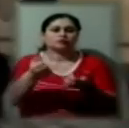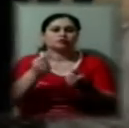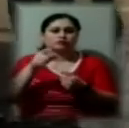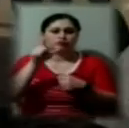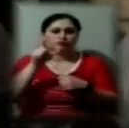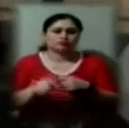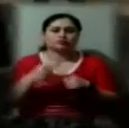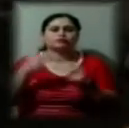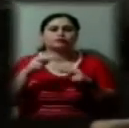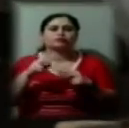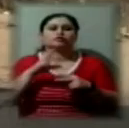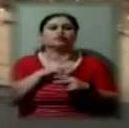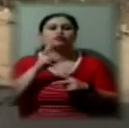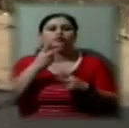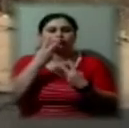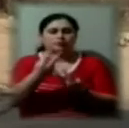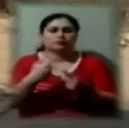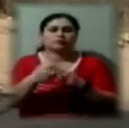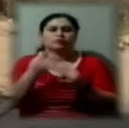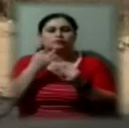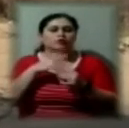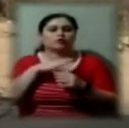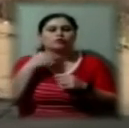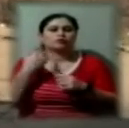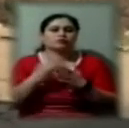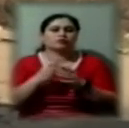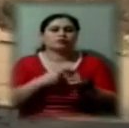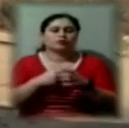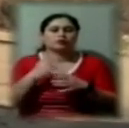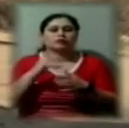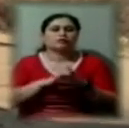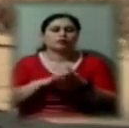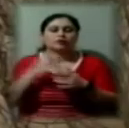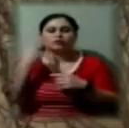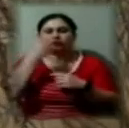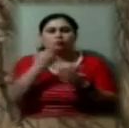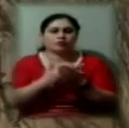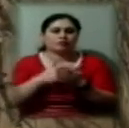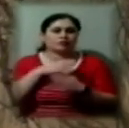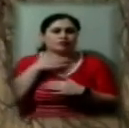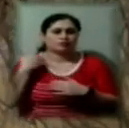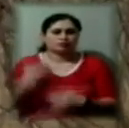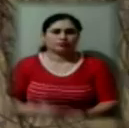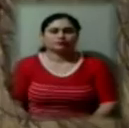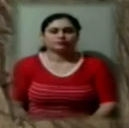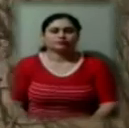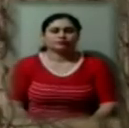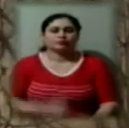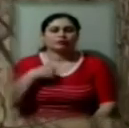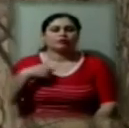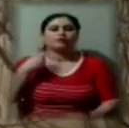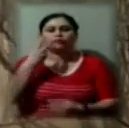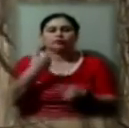вдалося поспілкуватися, не захотіли називати своє ім'я та прізвище і показувати своє обличчя. Я бачила це все, танк